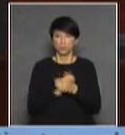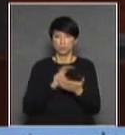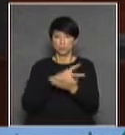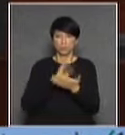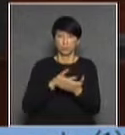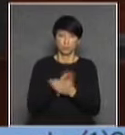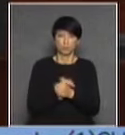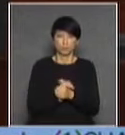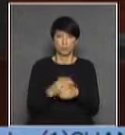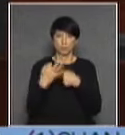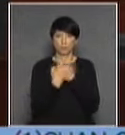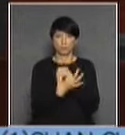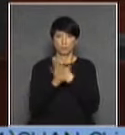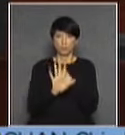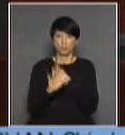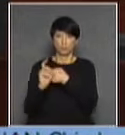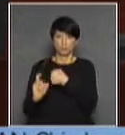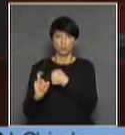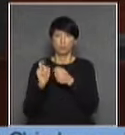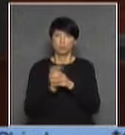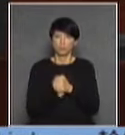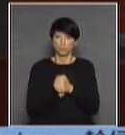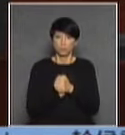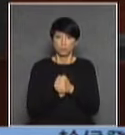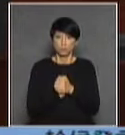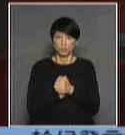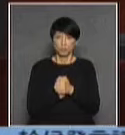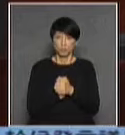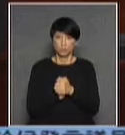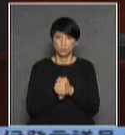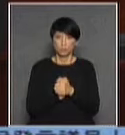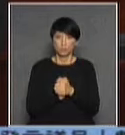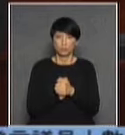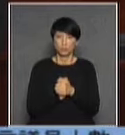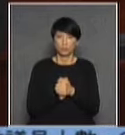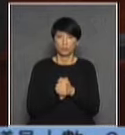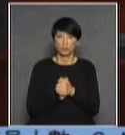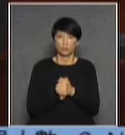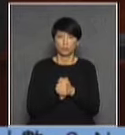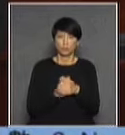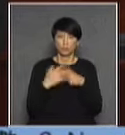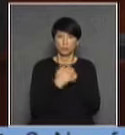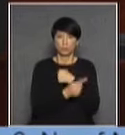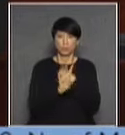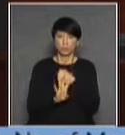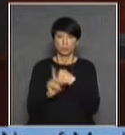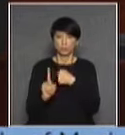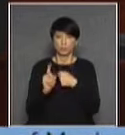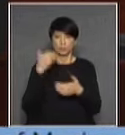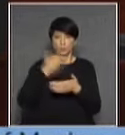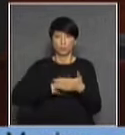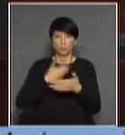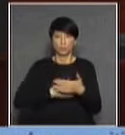修訂案359啊，係議決呢個將總目141削減